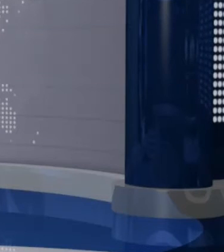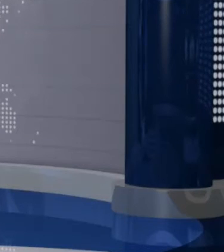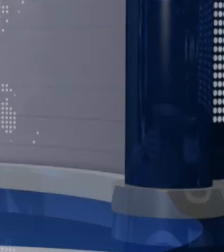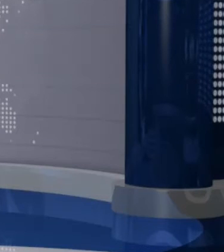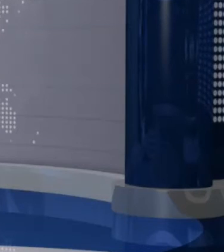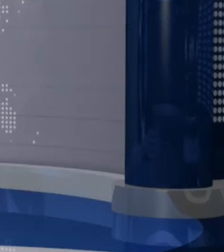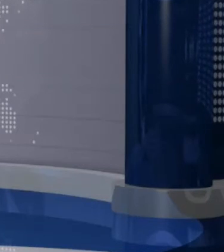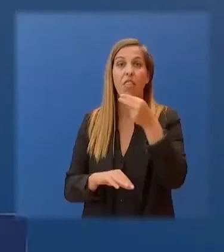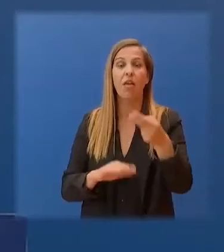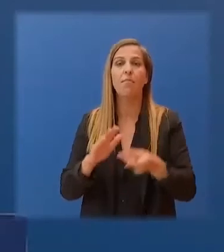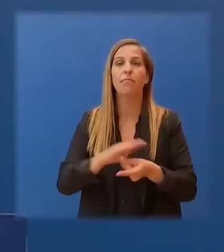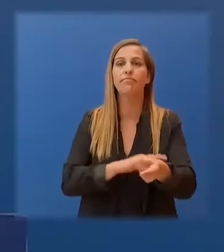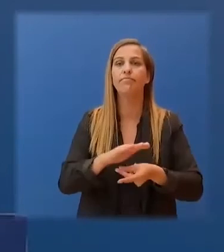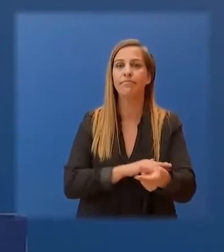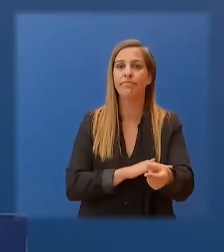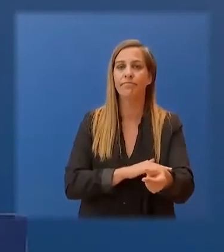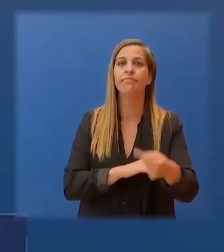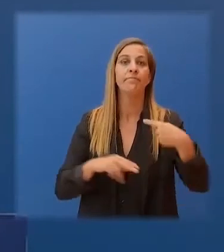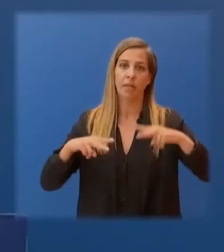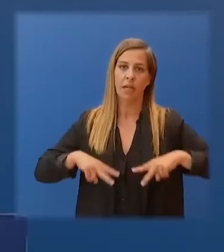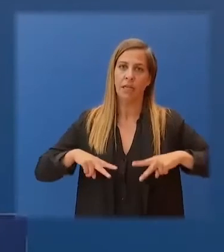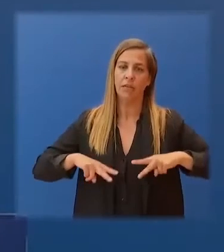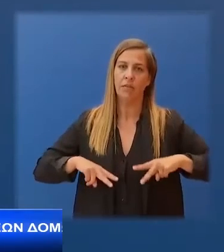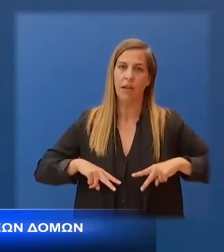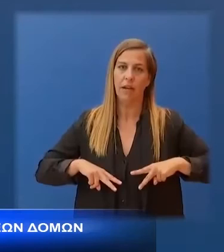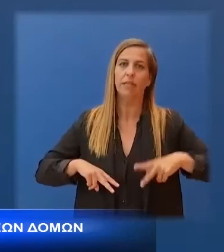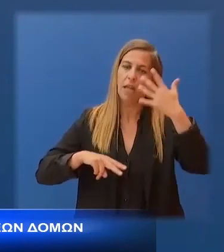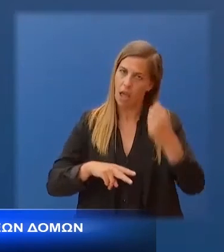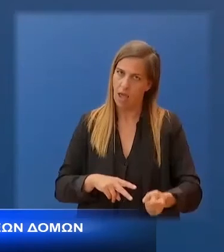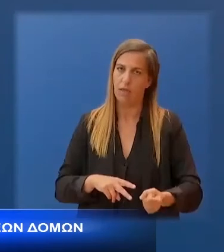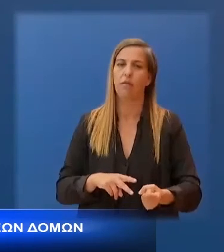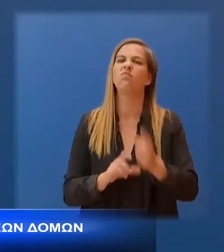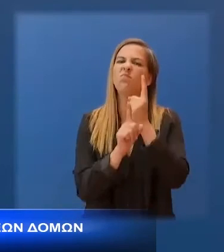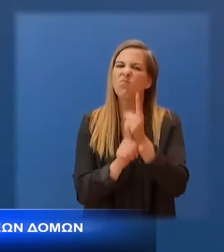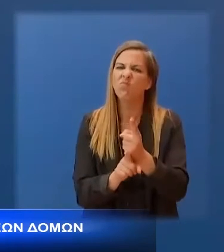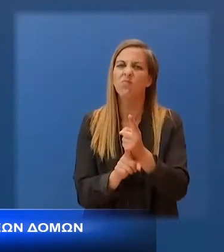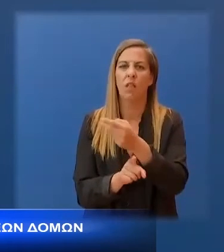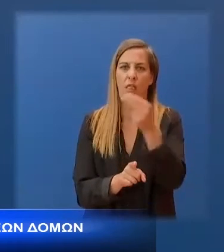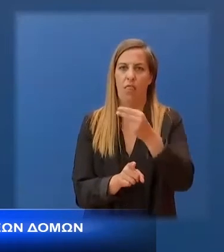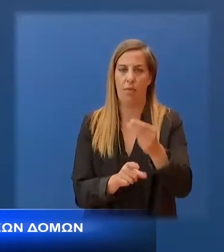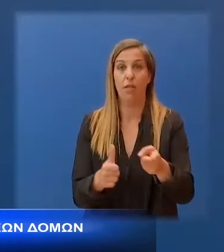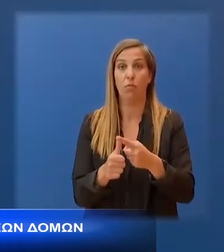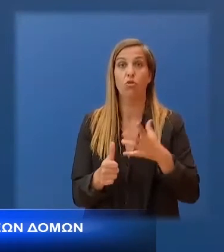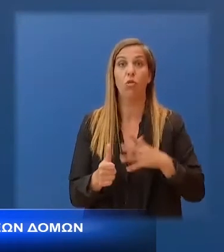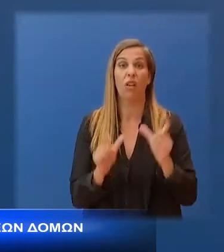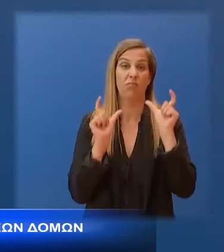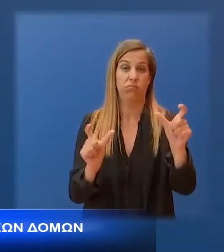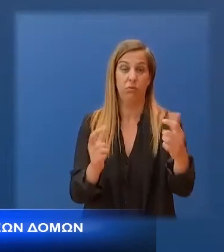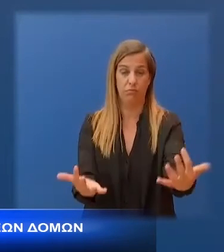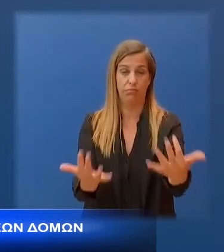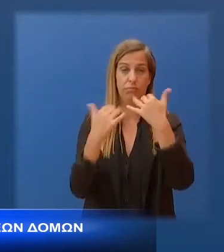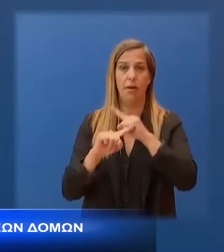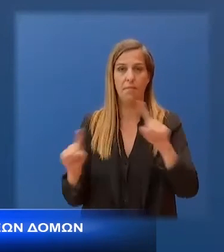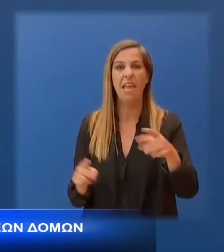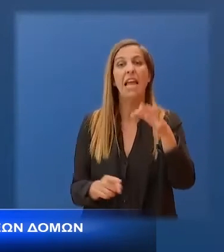στην ενδοχώρα. Η κυβερνητική πολιτική αναπτύσσεται σε συγκεκριμένους άξονες. Μείωση των μεταναστευτικών ροών, αποσυμφόρηση